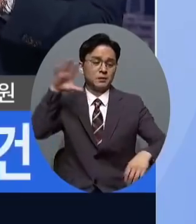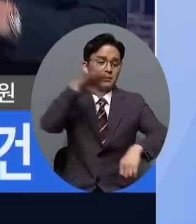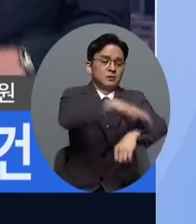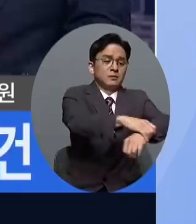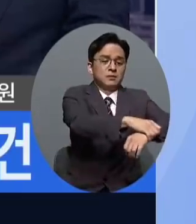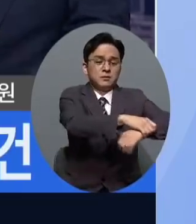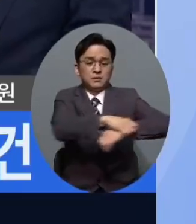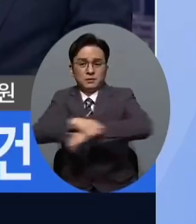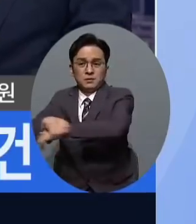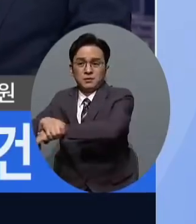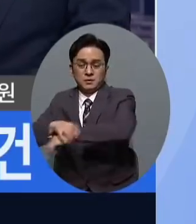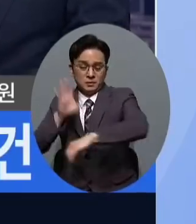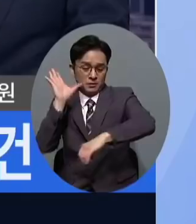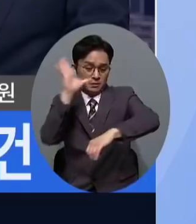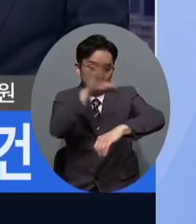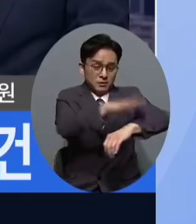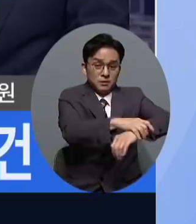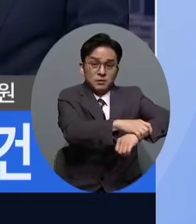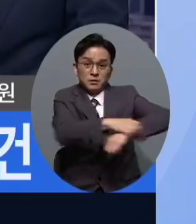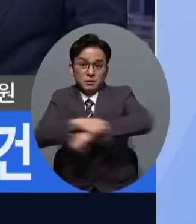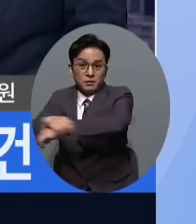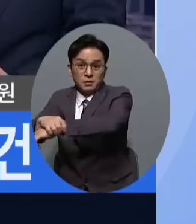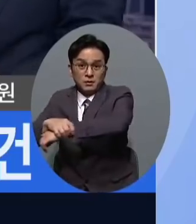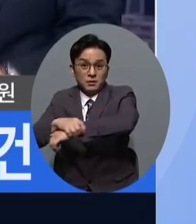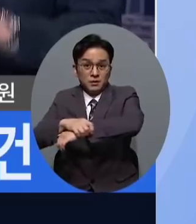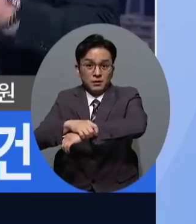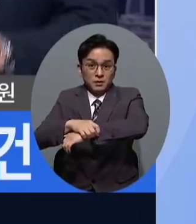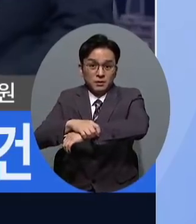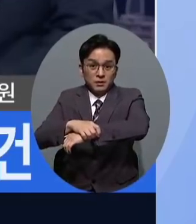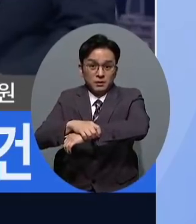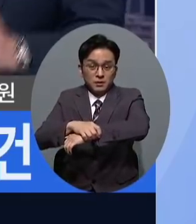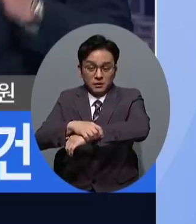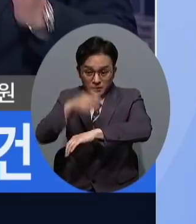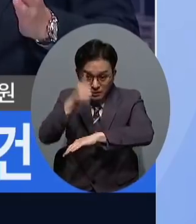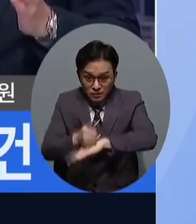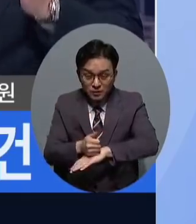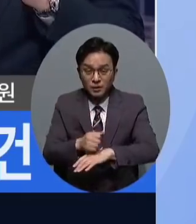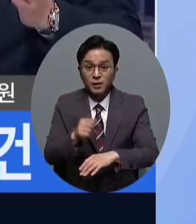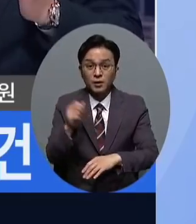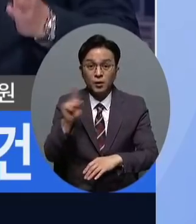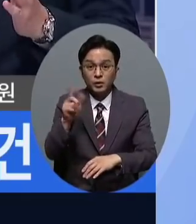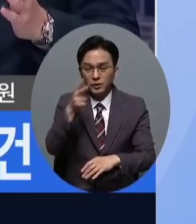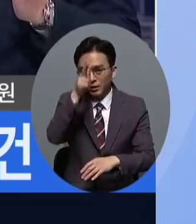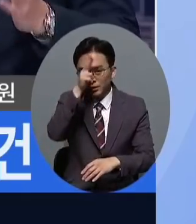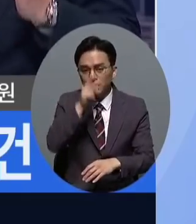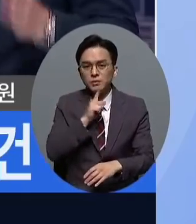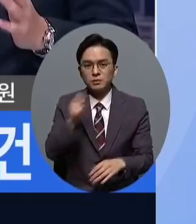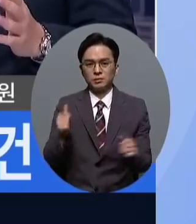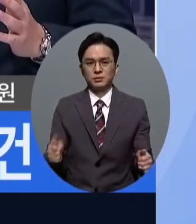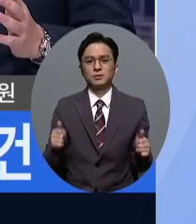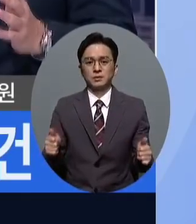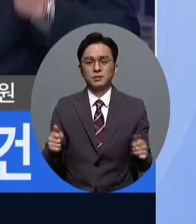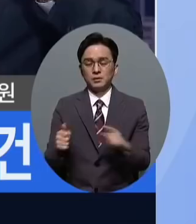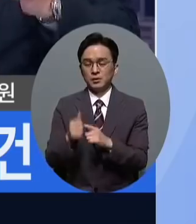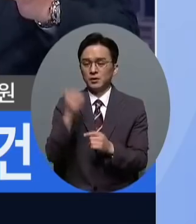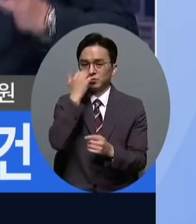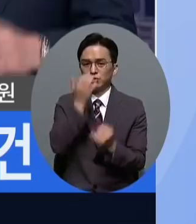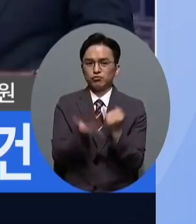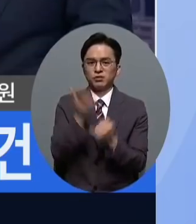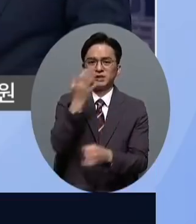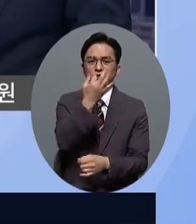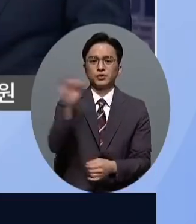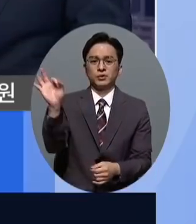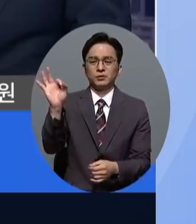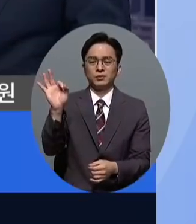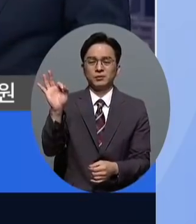중요한 것이지 예. 만지는 부위가 중요한 것이 아니다. 예. 라고 이야기를 하고 또 하나의 판례는 평소에 성적 언동을 했던 상사가 그 피해